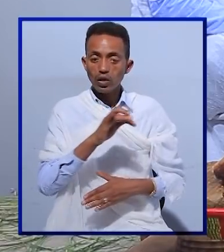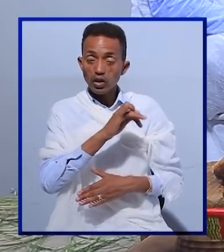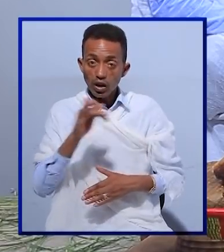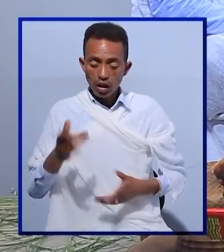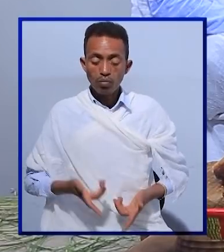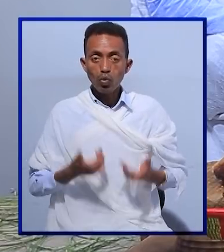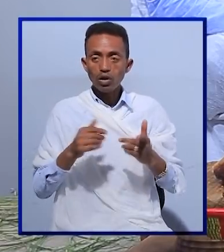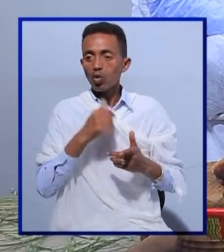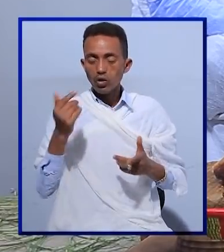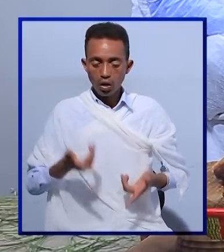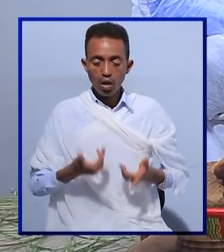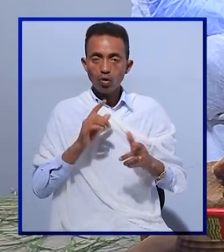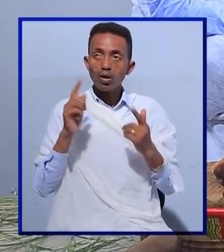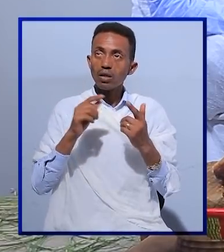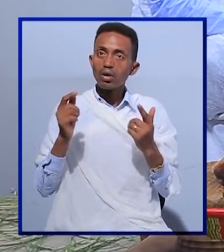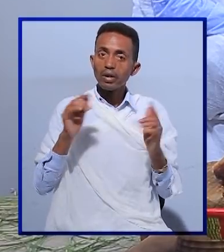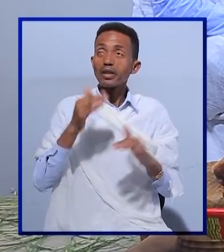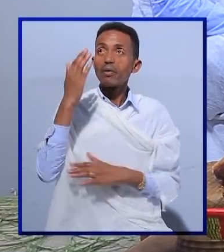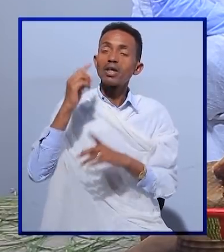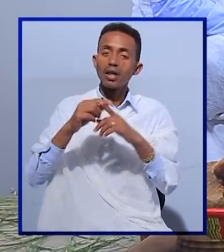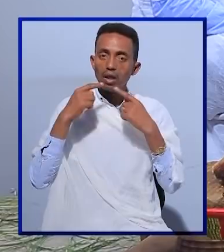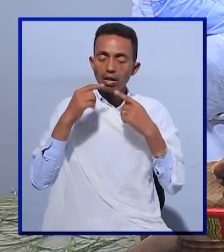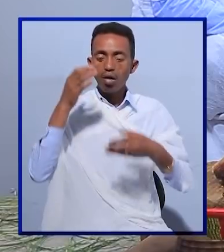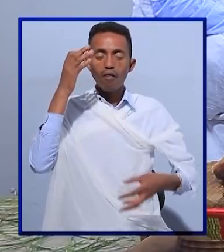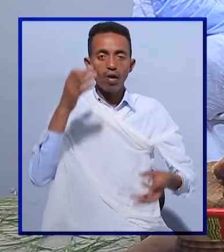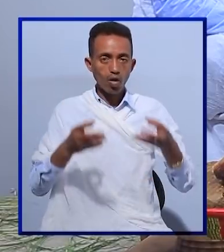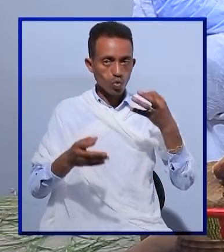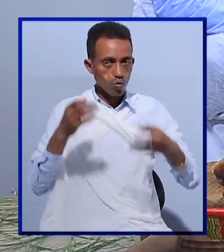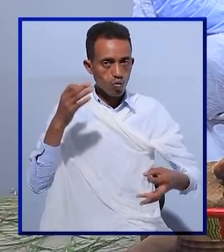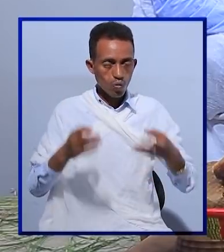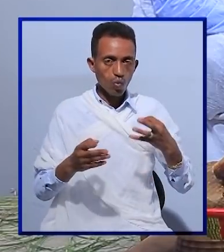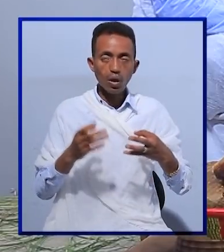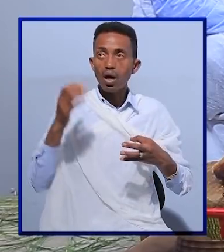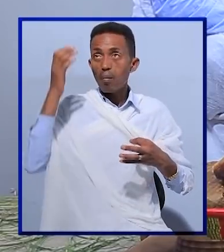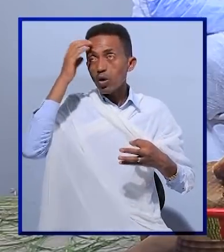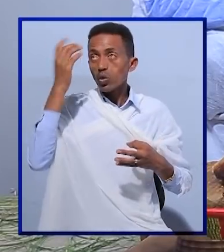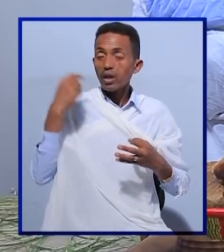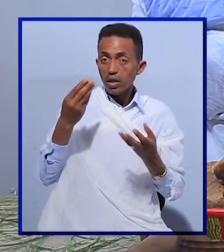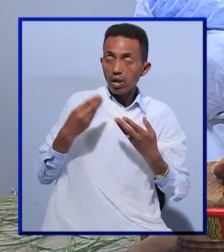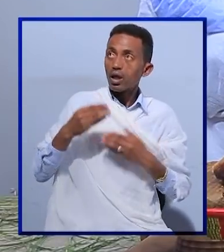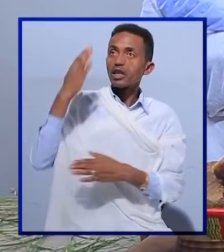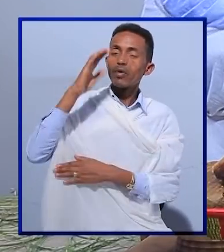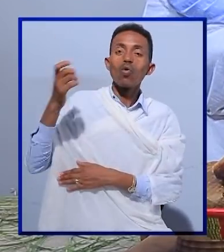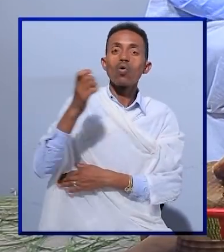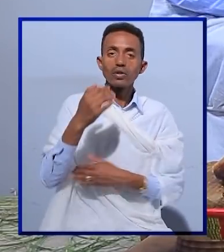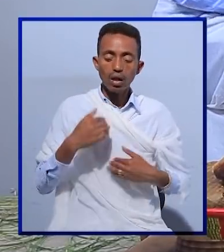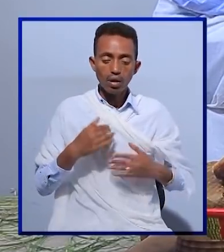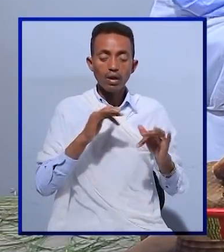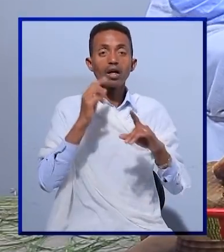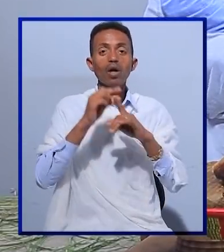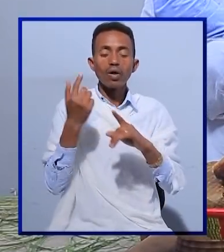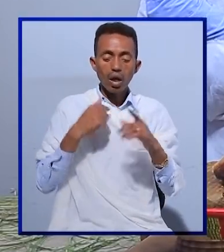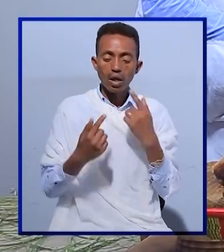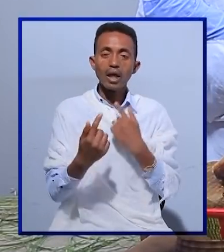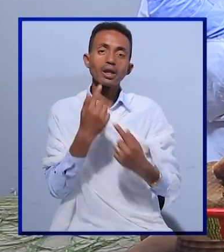እንጂ ሌሎች አይኖሩባትም። እንደ እግዚአብሔር ቃል ስንናገር ፈራጁ መንግስቱን የሚያወርሰው እግዚአብሔር ሆኖ ሳለ